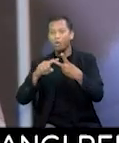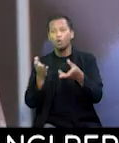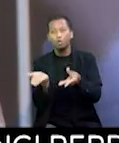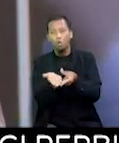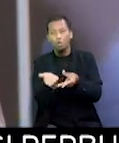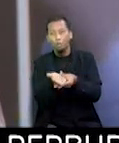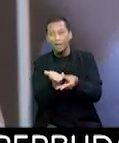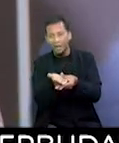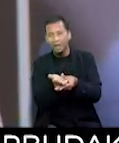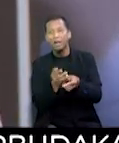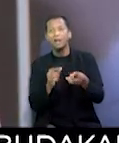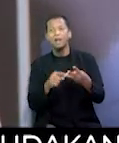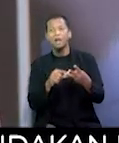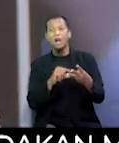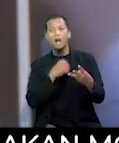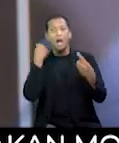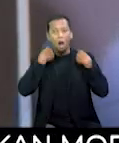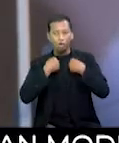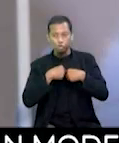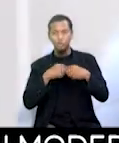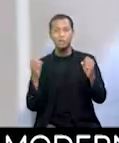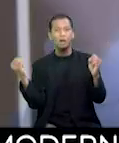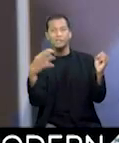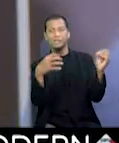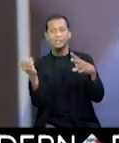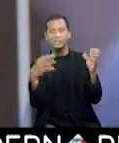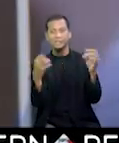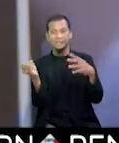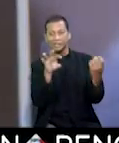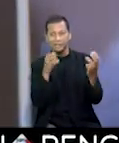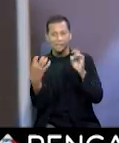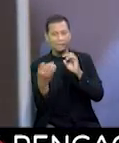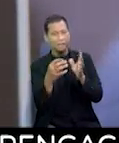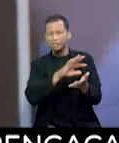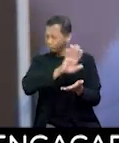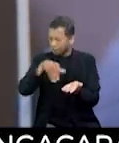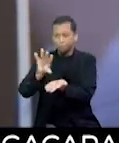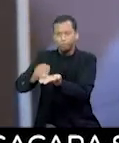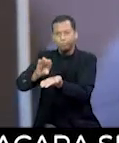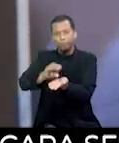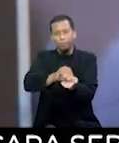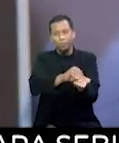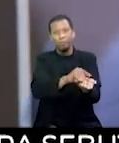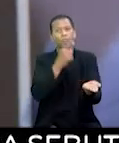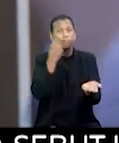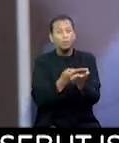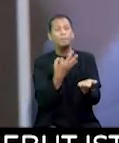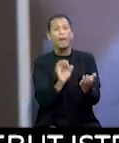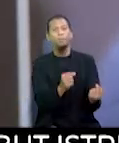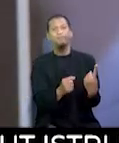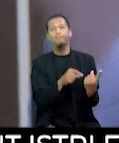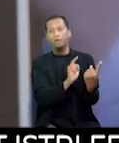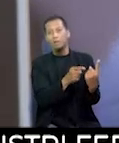akun, percakapan chat, dan temuan digital lainnya. Komnas HAM mendapatkan sejumlah raw